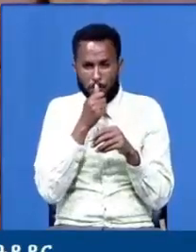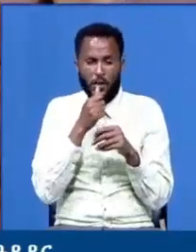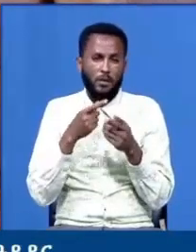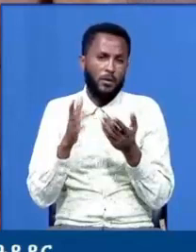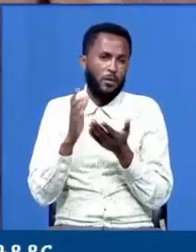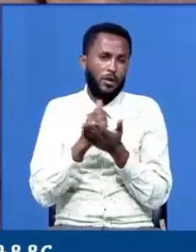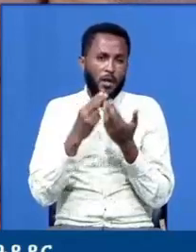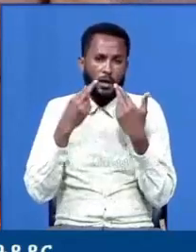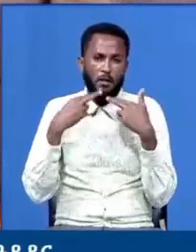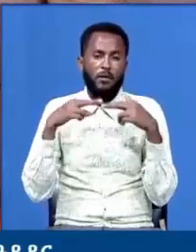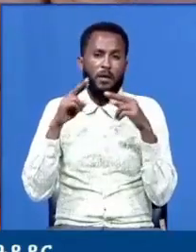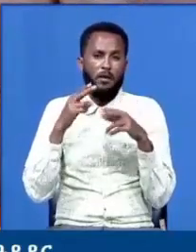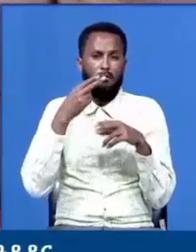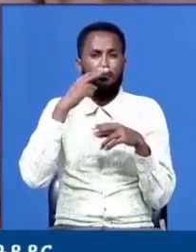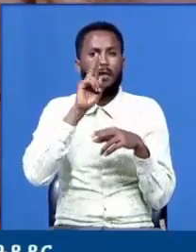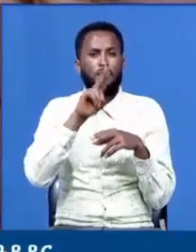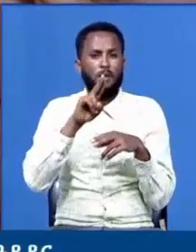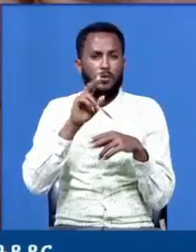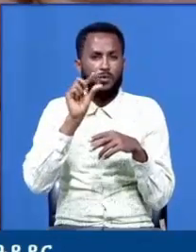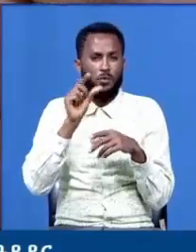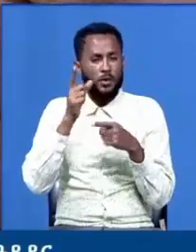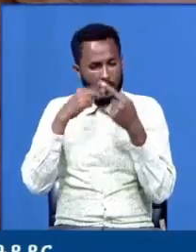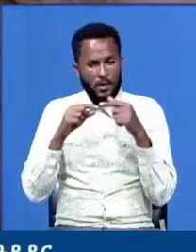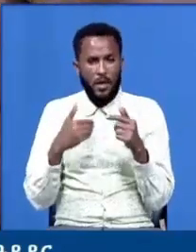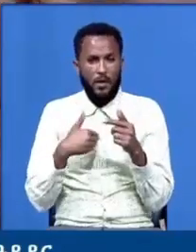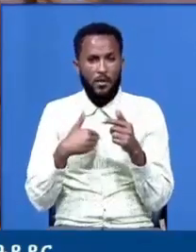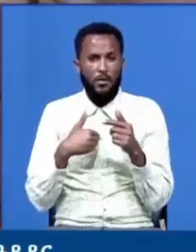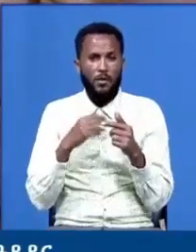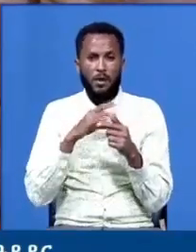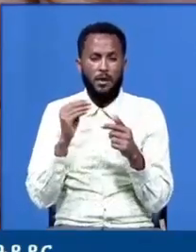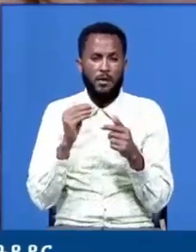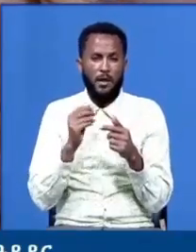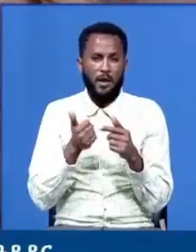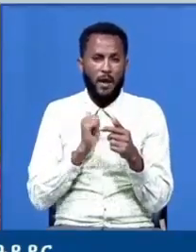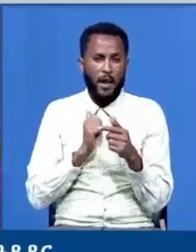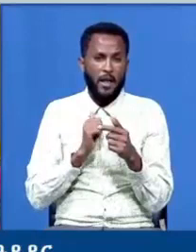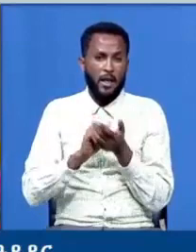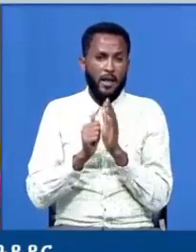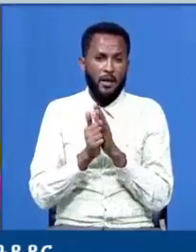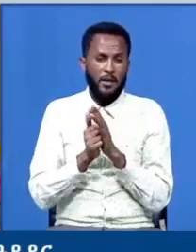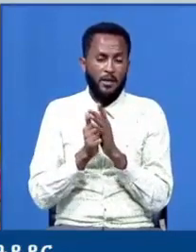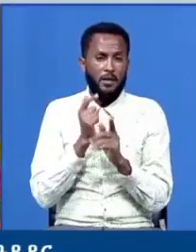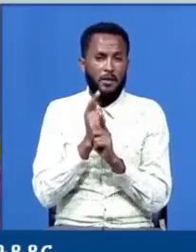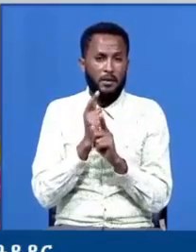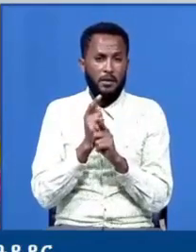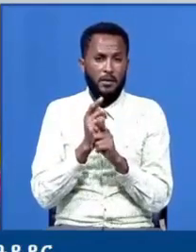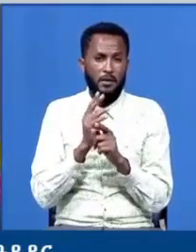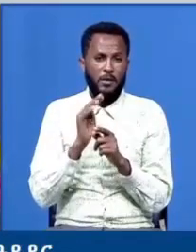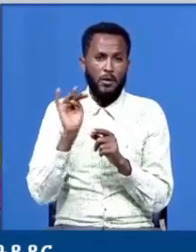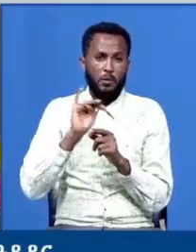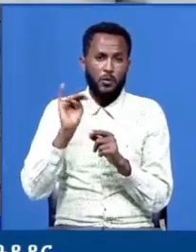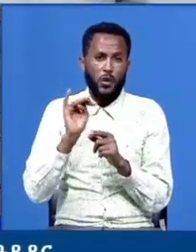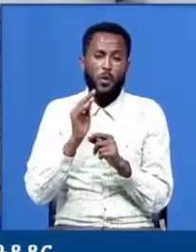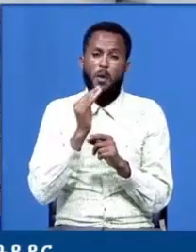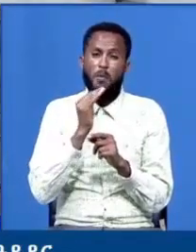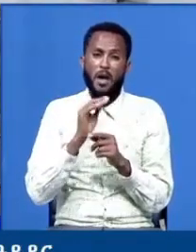ካብኡ ይፈር ኢሎም ናውዙ ካብኡ ዝንእሸን ተስፈግኒ የለኒ ኹነት ናይ ባዕለይ ድማኒ ክሕከም እዮ ነይሮ ብጨው ማይ ተሓፀው እየ ጥራዮም